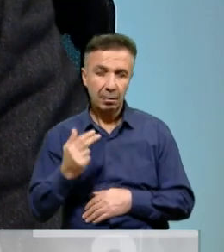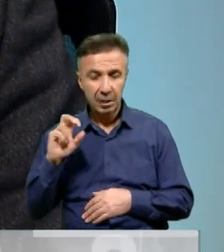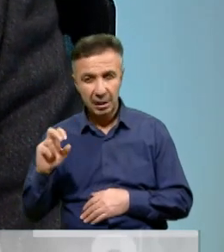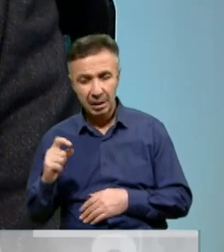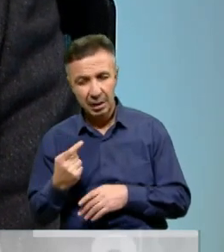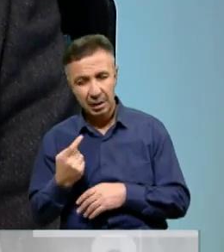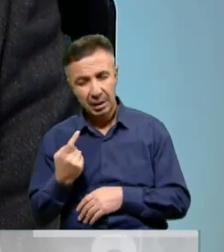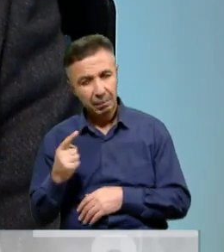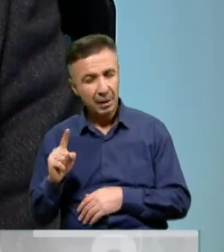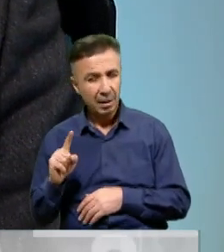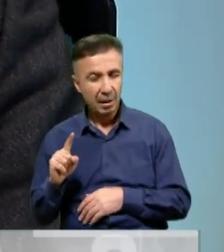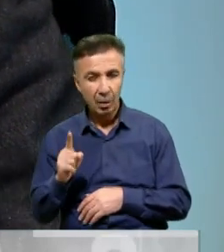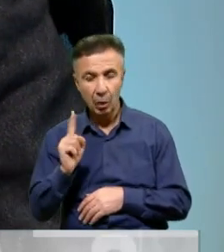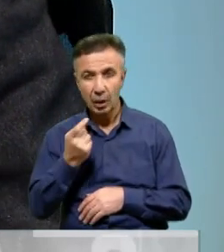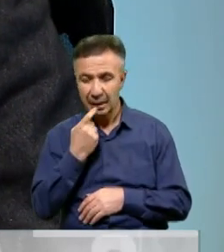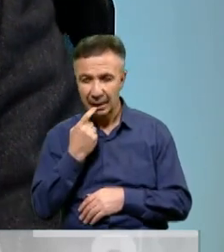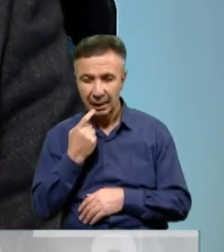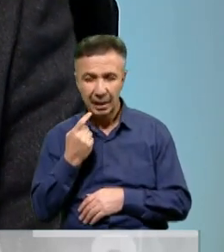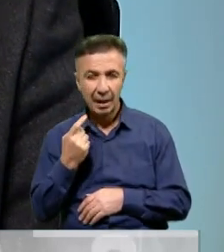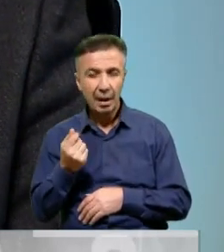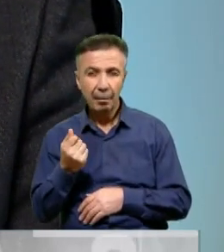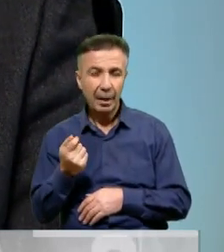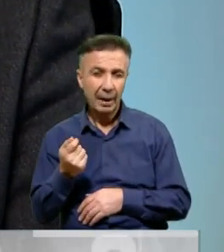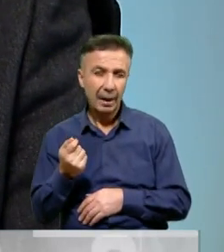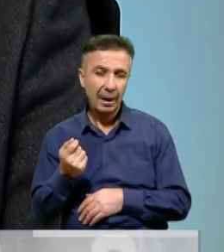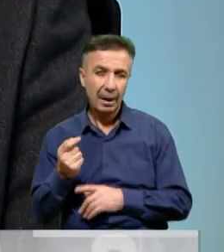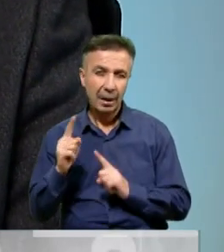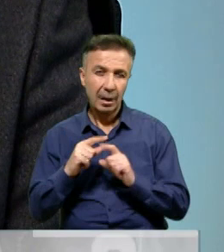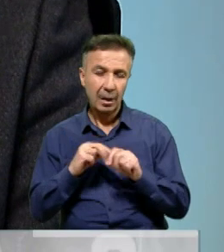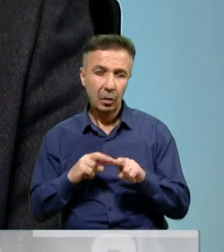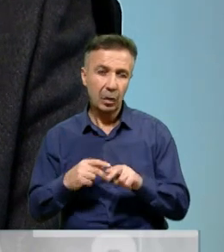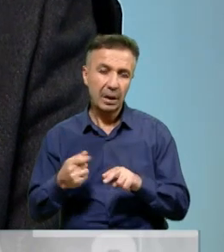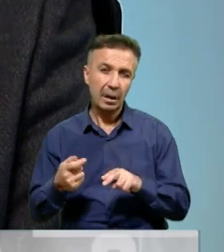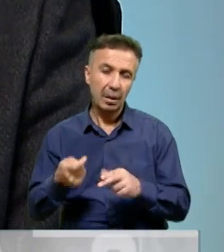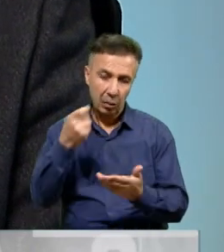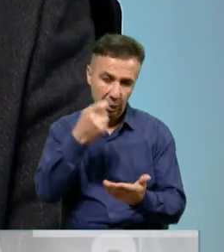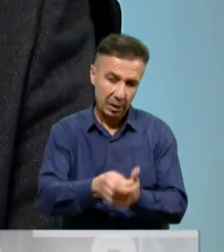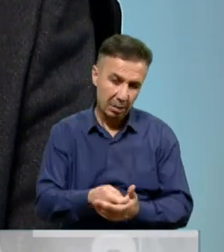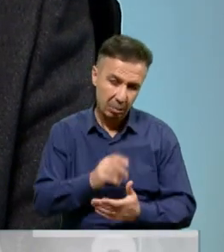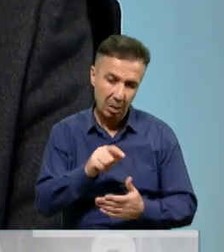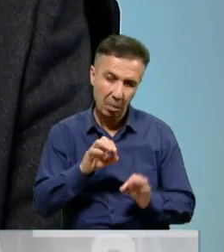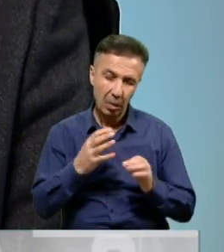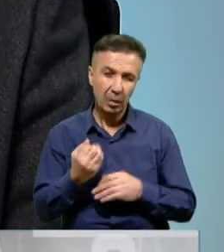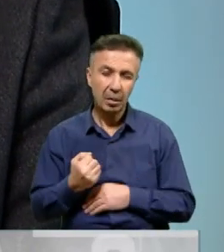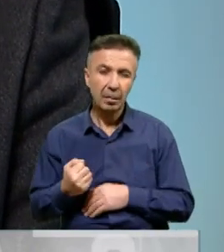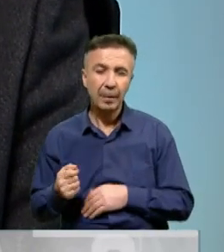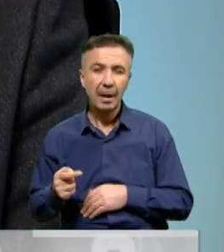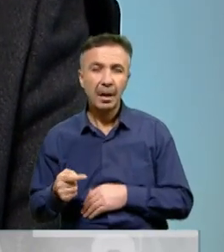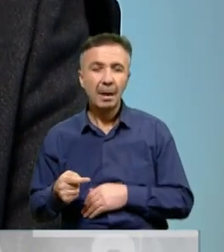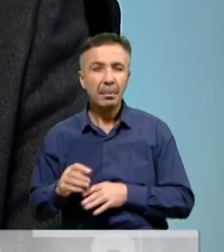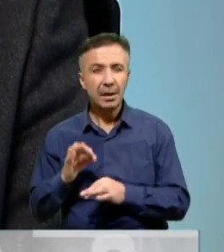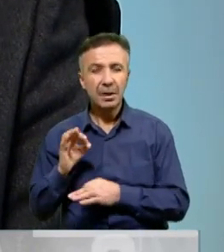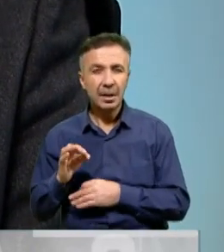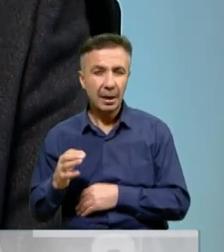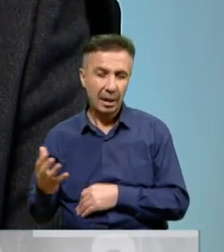daha ödeyecek. Dikkat edin yani hiçbir şey kalmamış. Burada şunu yapabilir, gidip birisinden faizli değil